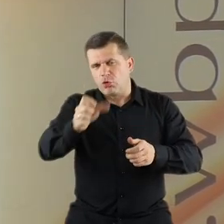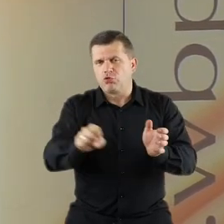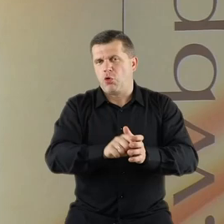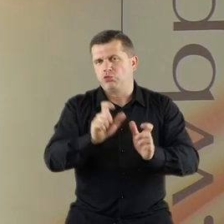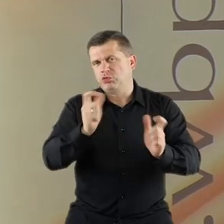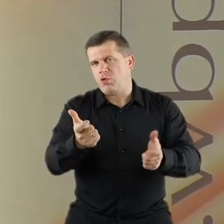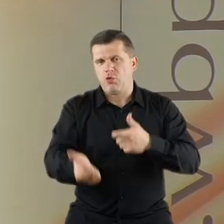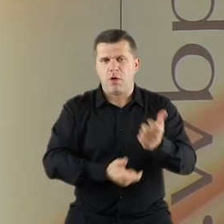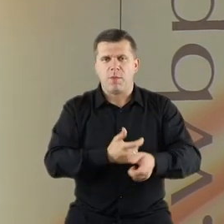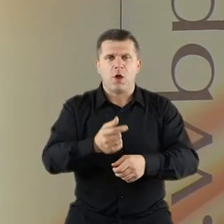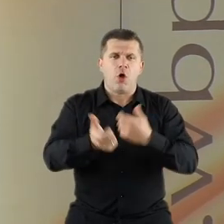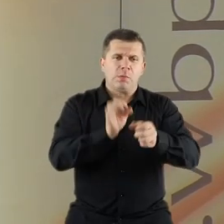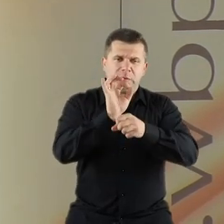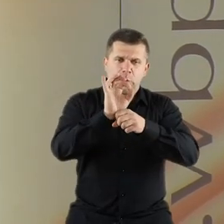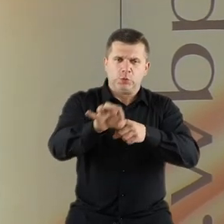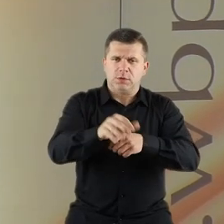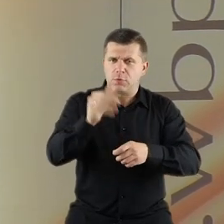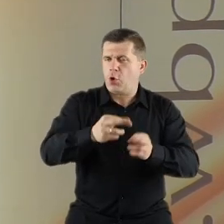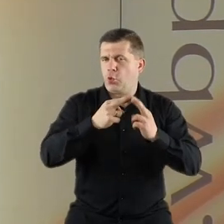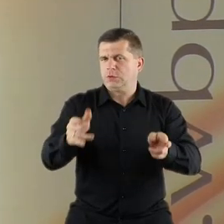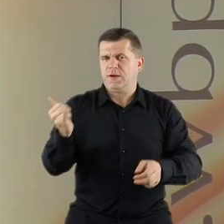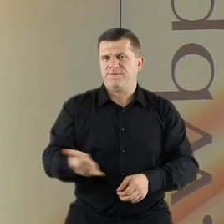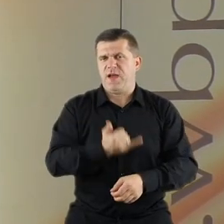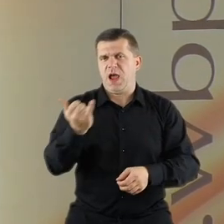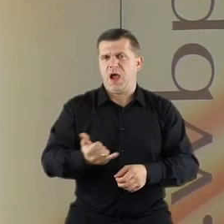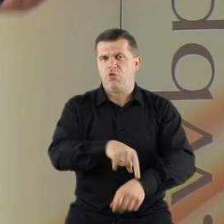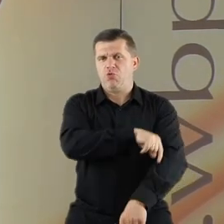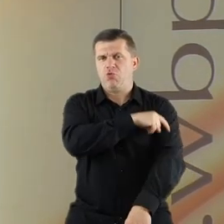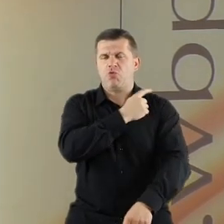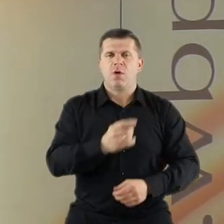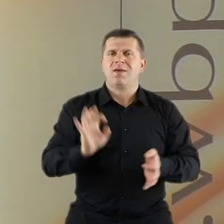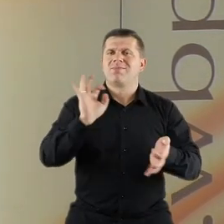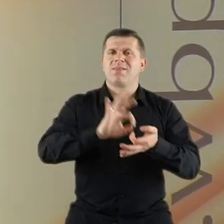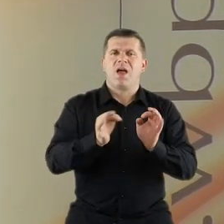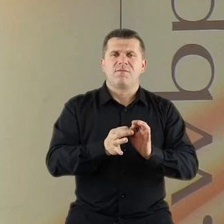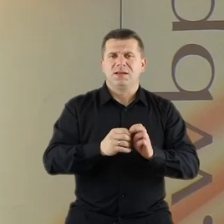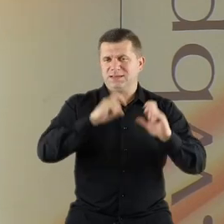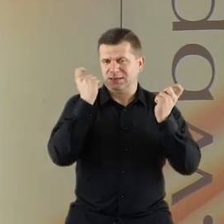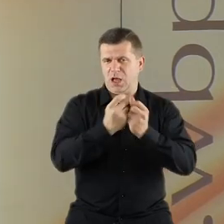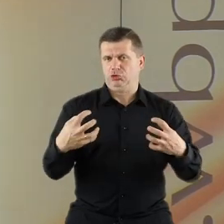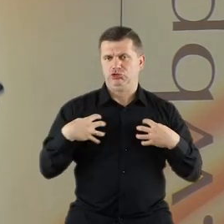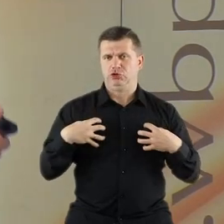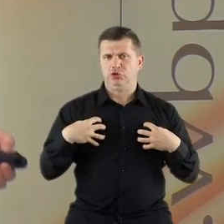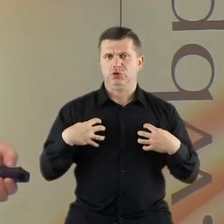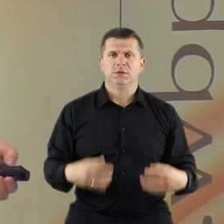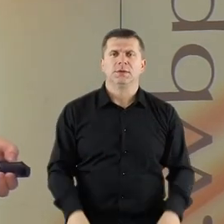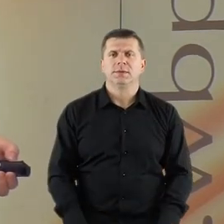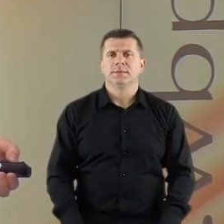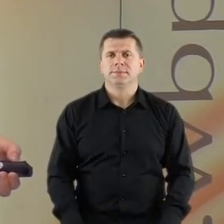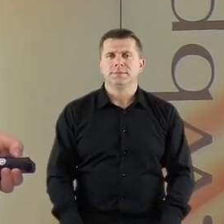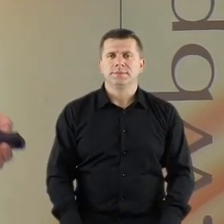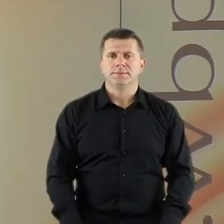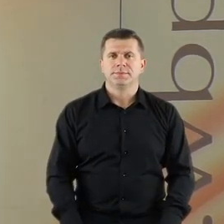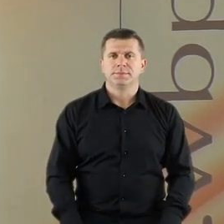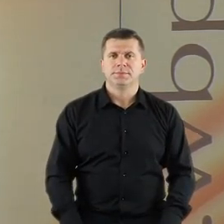chorobę uczynią choroby uczyniony mogą się trwać Jak państwo widzicie mogą trwać nawet przez całe życie